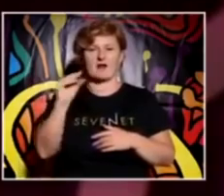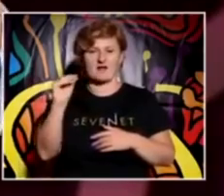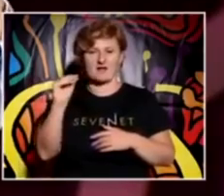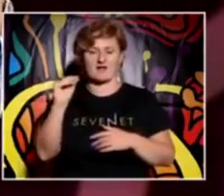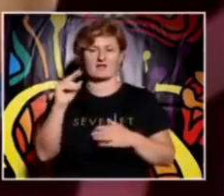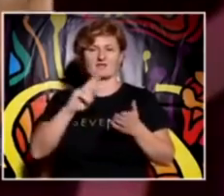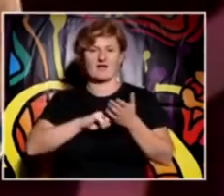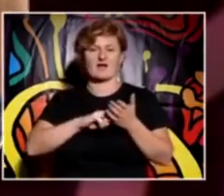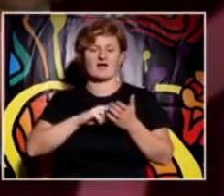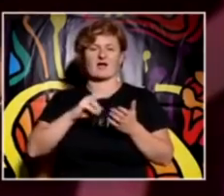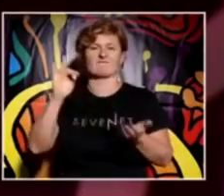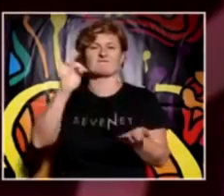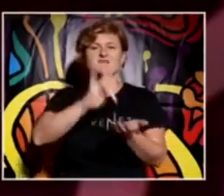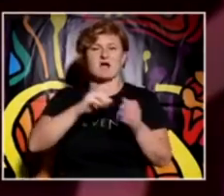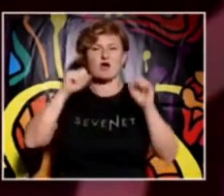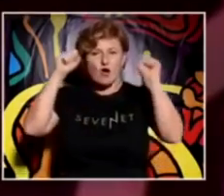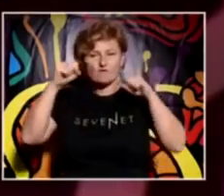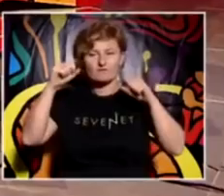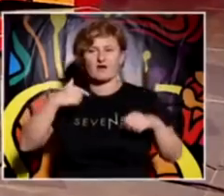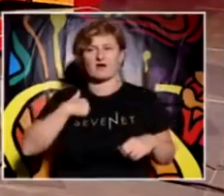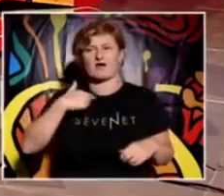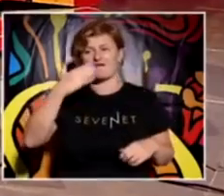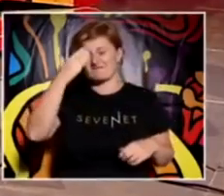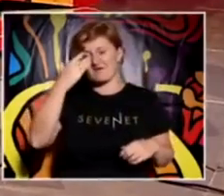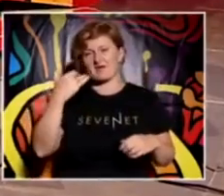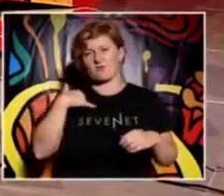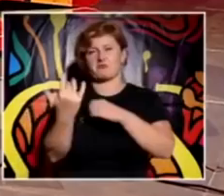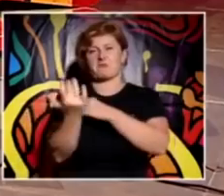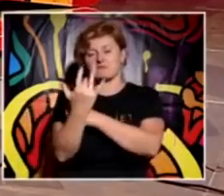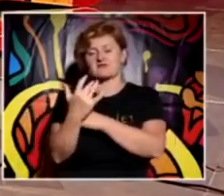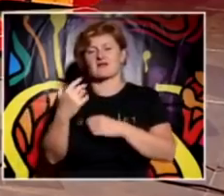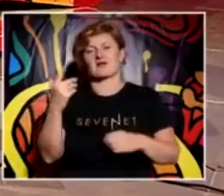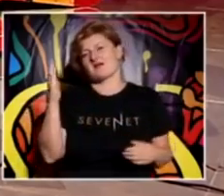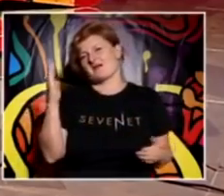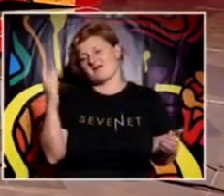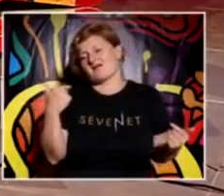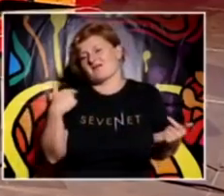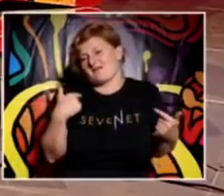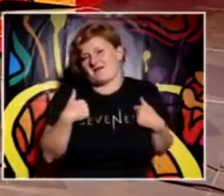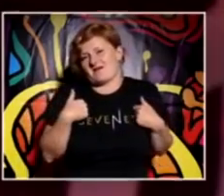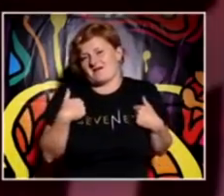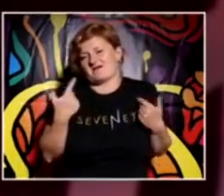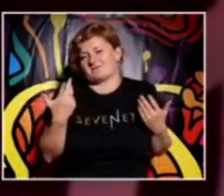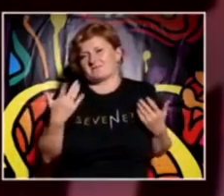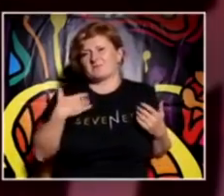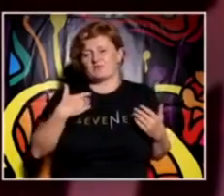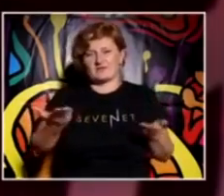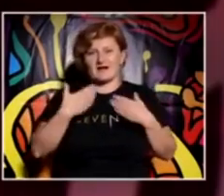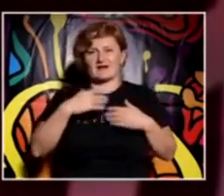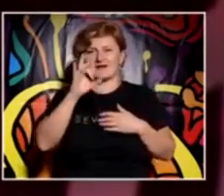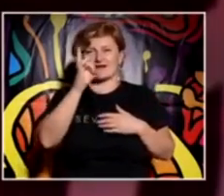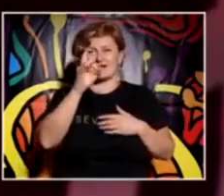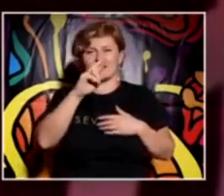próbowałem, ale uznaję, że jak się jest w podróży, to nie ma co obrażać się na pewne zwyczaje ludzi. Dostaliśmy takiego Green Valley do